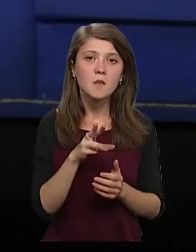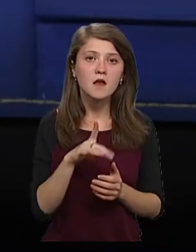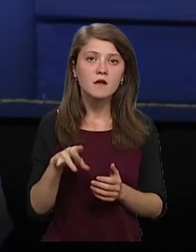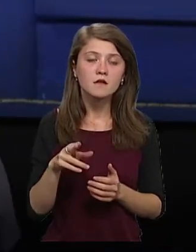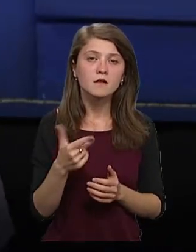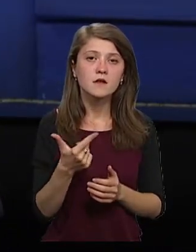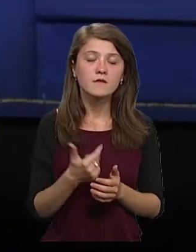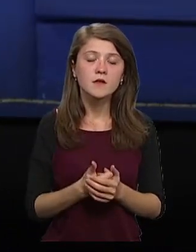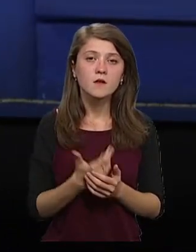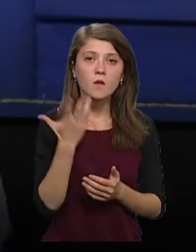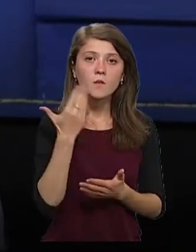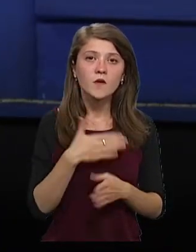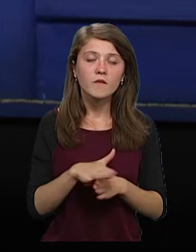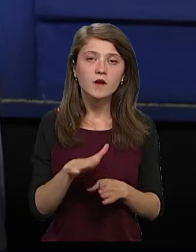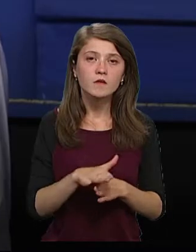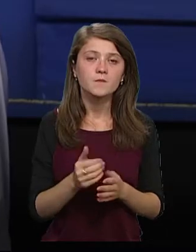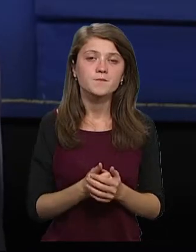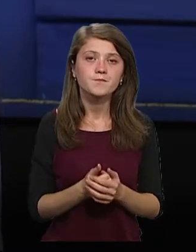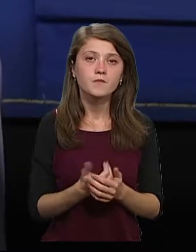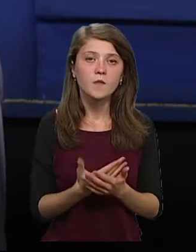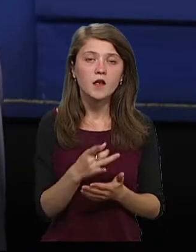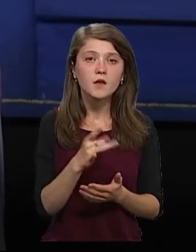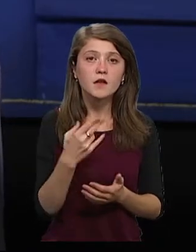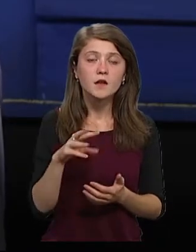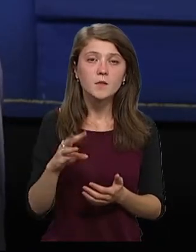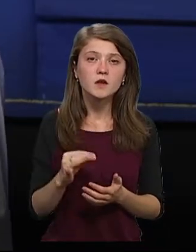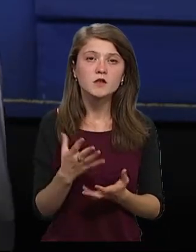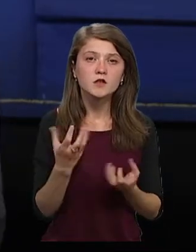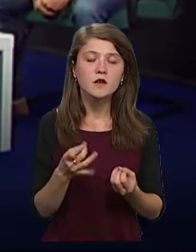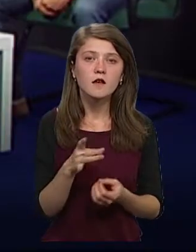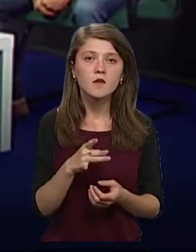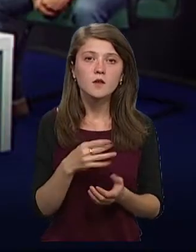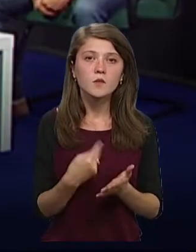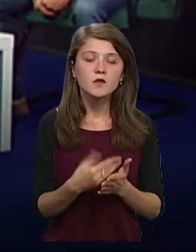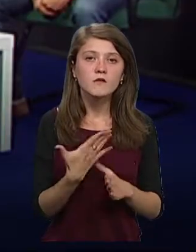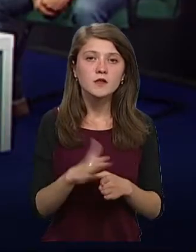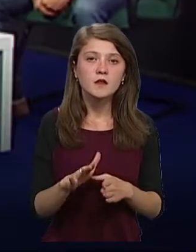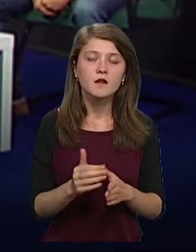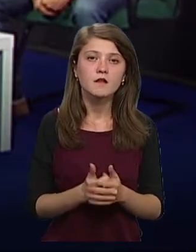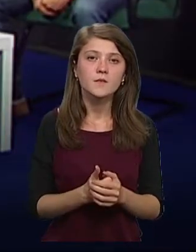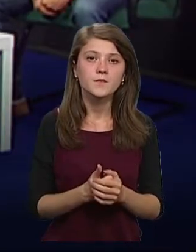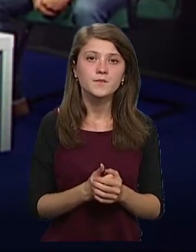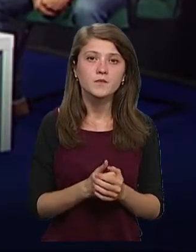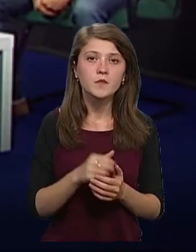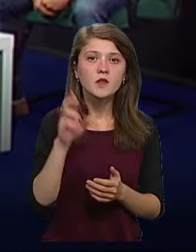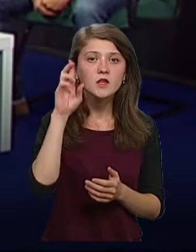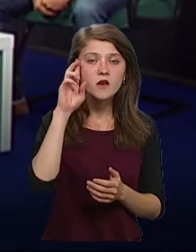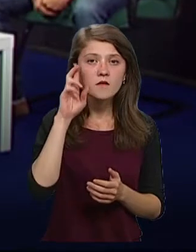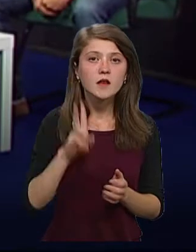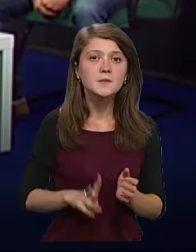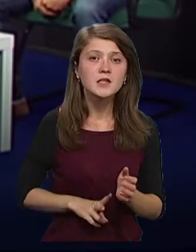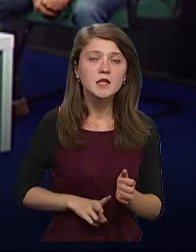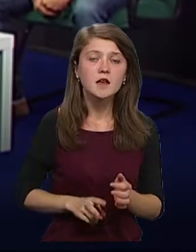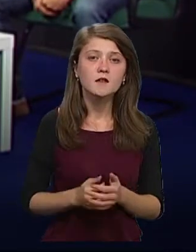за виконання делегованих повноважень районними радами, так, то ще районний бюджет виділяє так само районні державні адміністрації. Далі, на